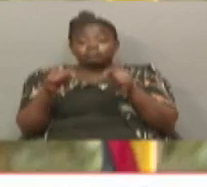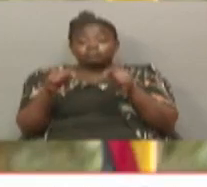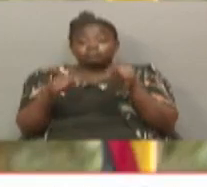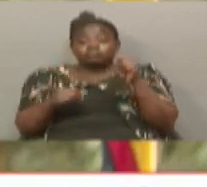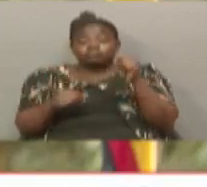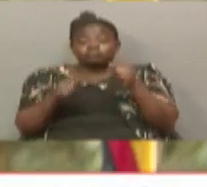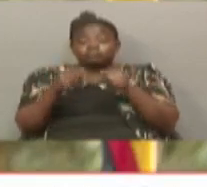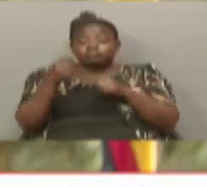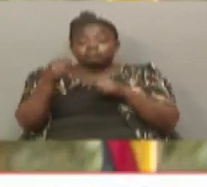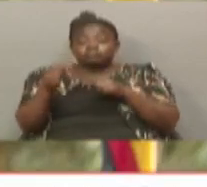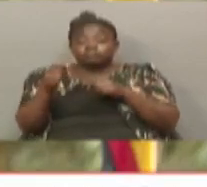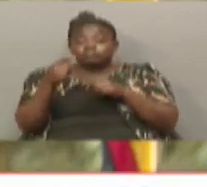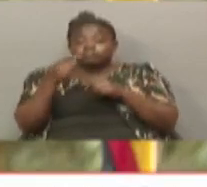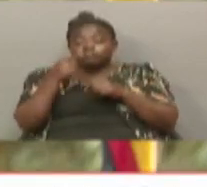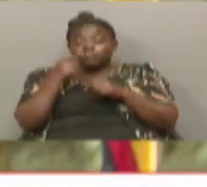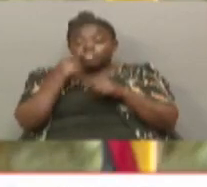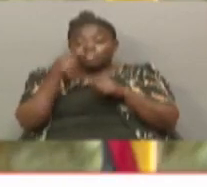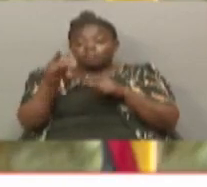olulimi